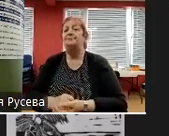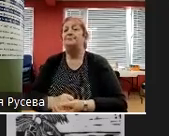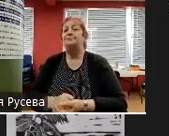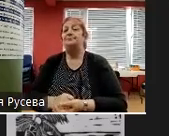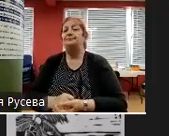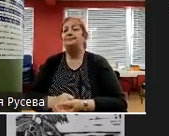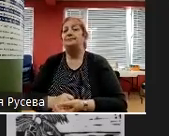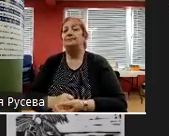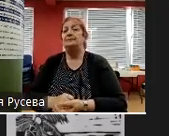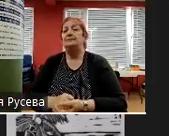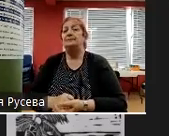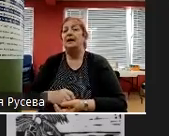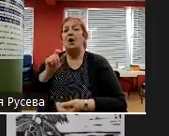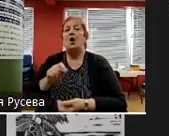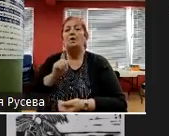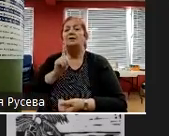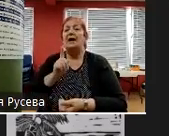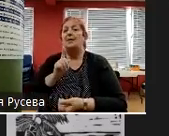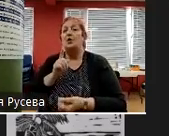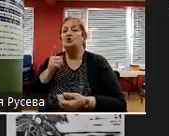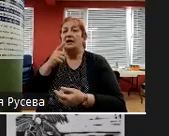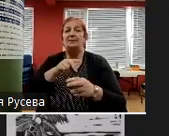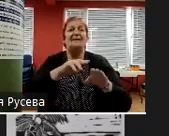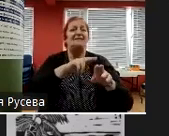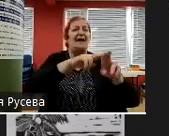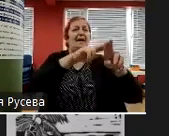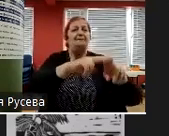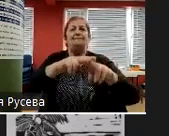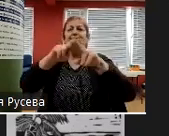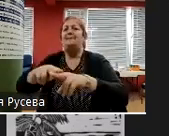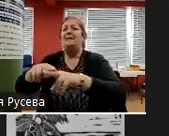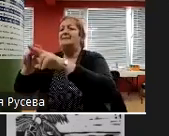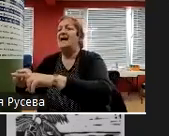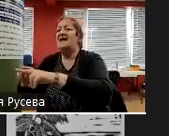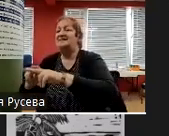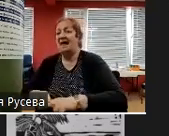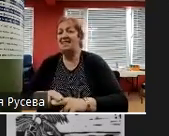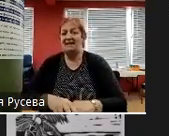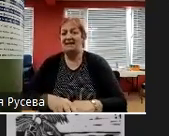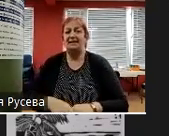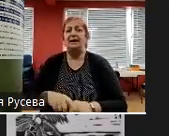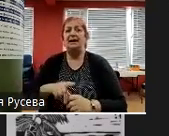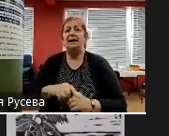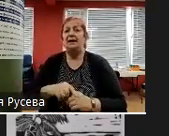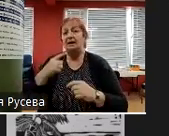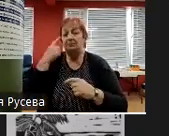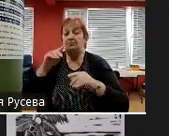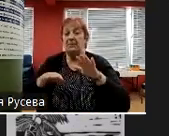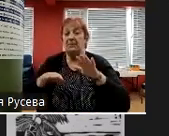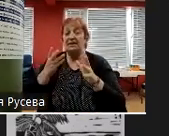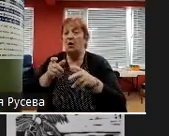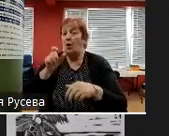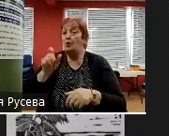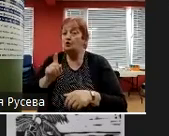Уведомете хората, че могат да поискат настаняване и преценете колко души могат